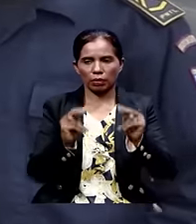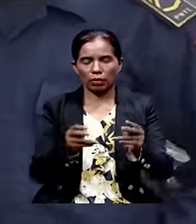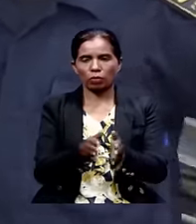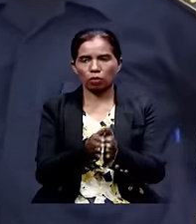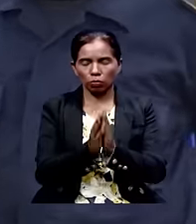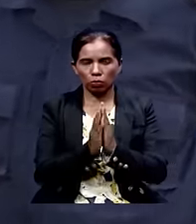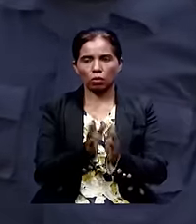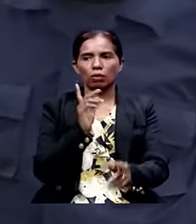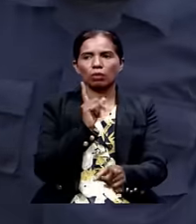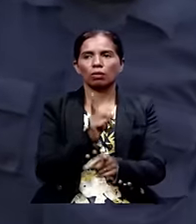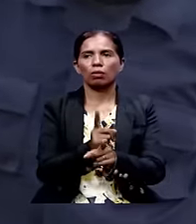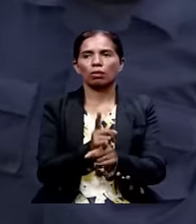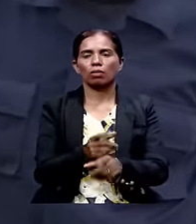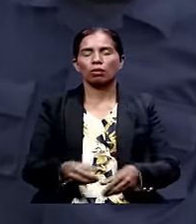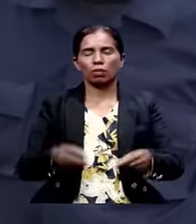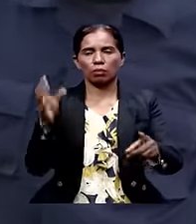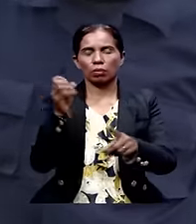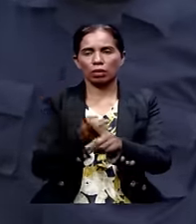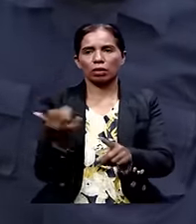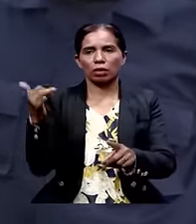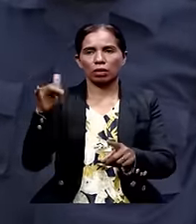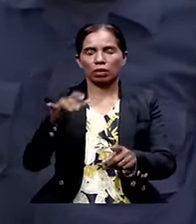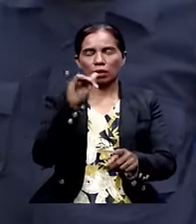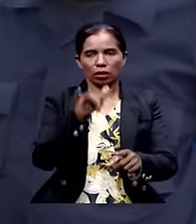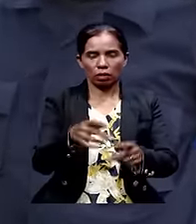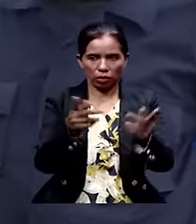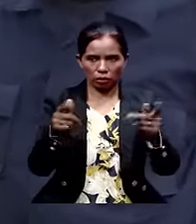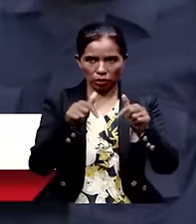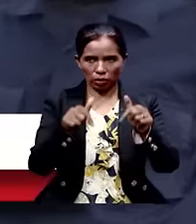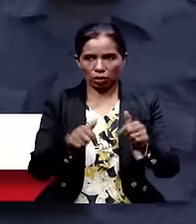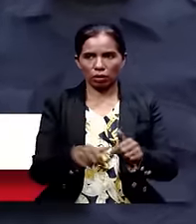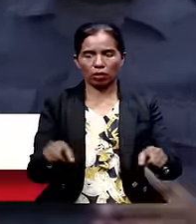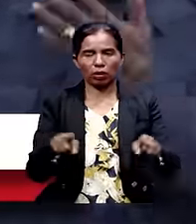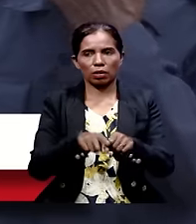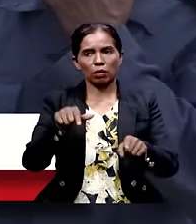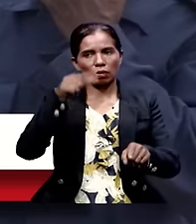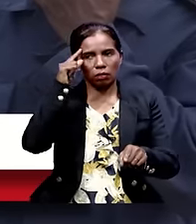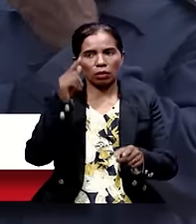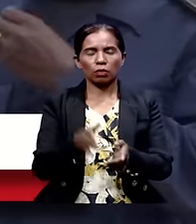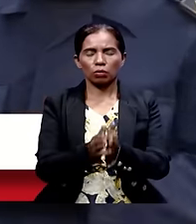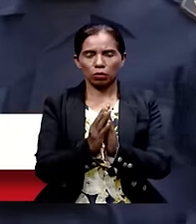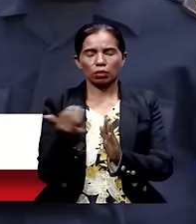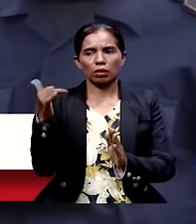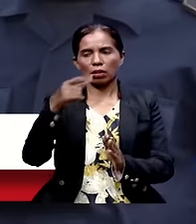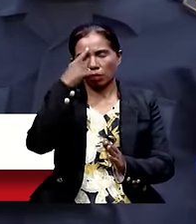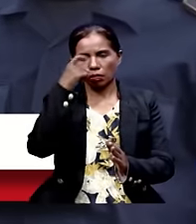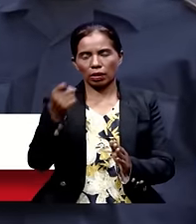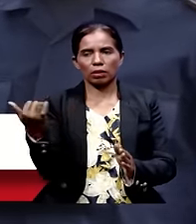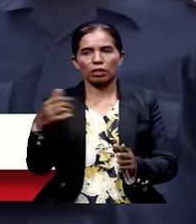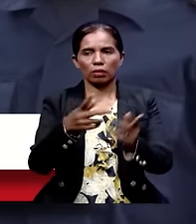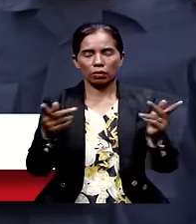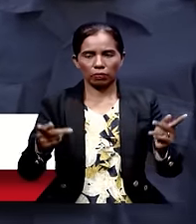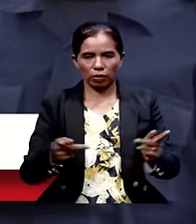usulos, ne ka? Fo oportunidade basira ne be makaela ia fatine. Nudar governo usutok sirne razão. Tama saida ma fatine